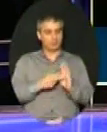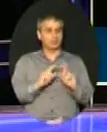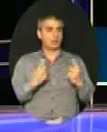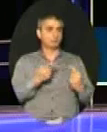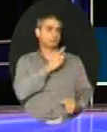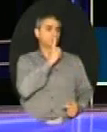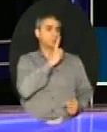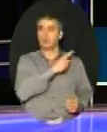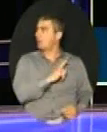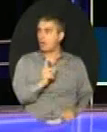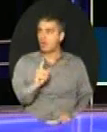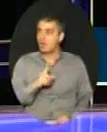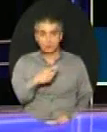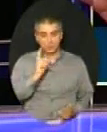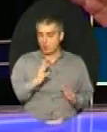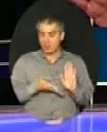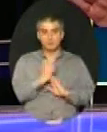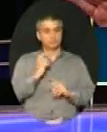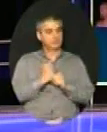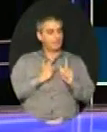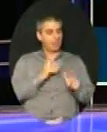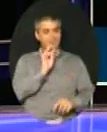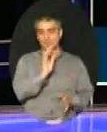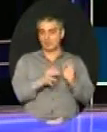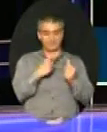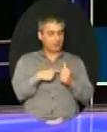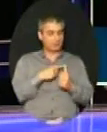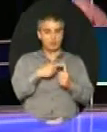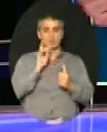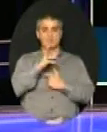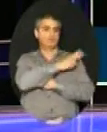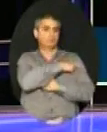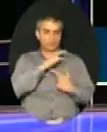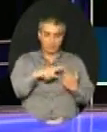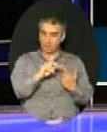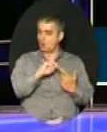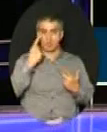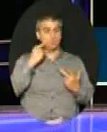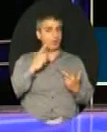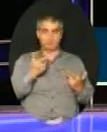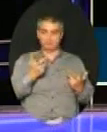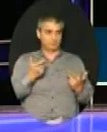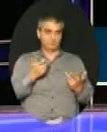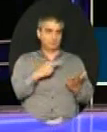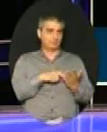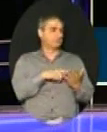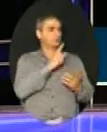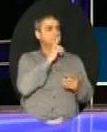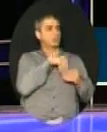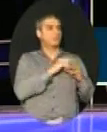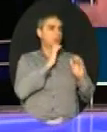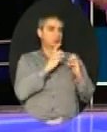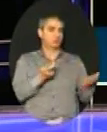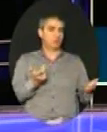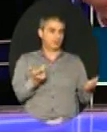אחרת. שתיקה. אריה דרי, לא, אריה דרי לא יוצא למלחמה נגד פרקליטות, נגד משטרה. הוא לא בוכה על הדתי. הוא גם לא יכול, כי הסיטואציה אחרי שראש הממשלה